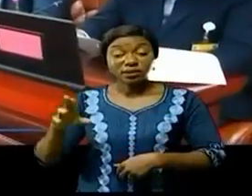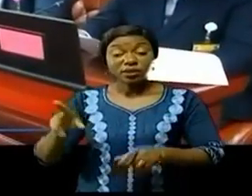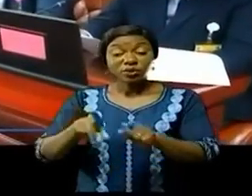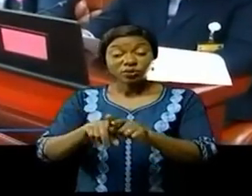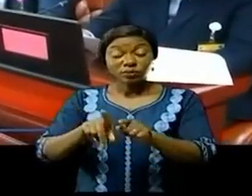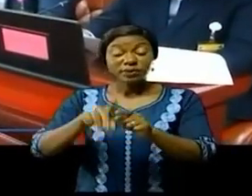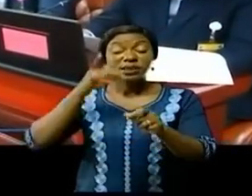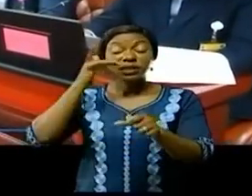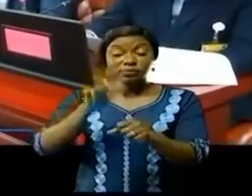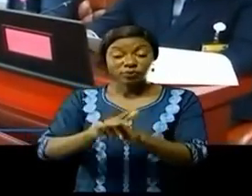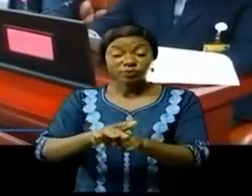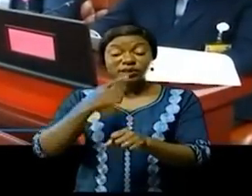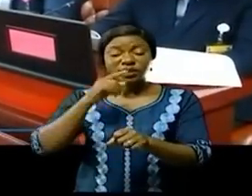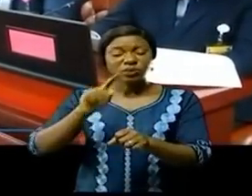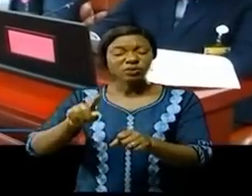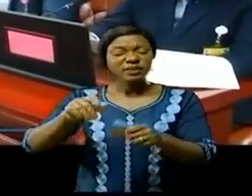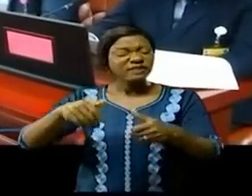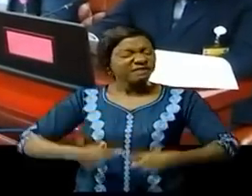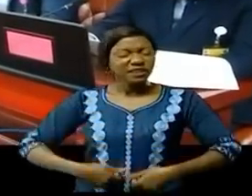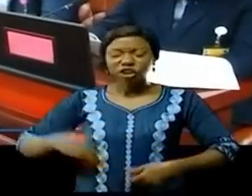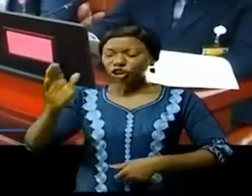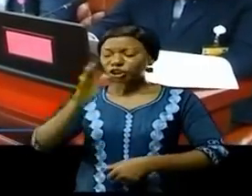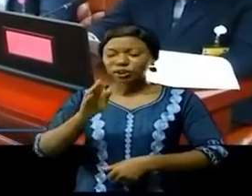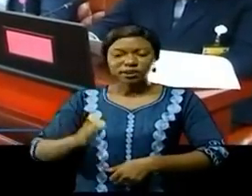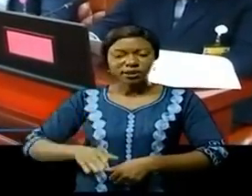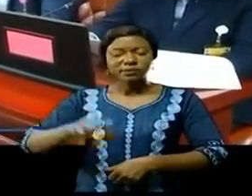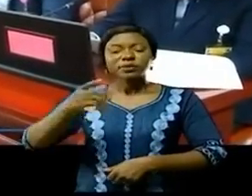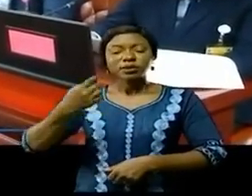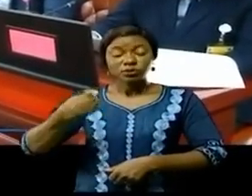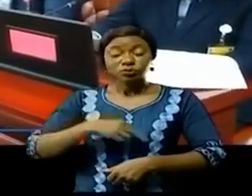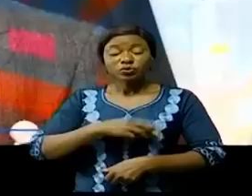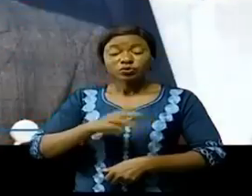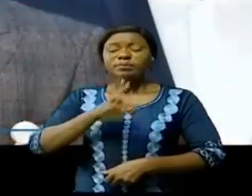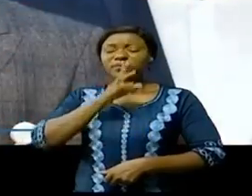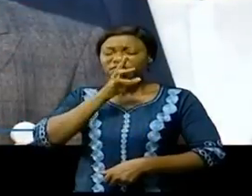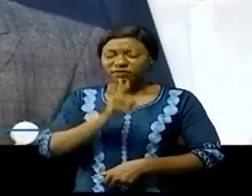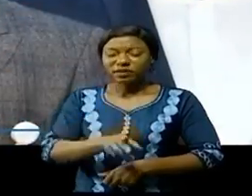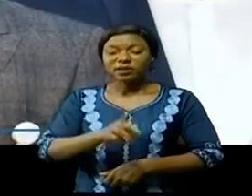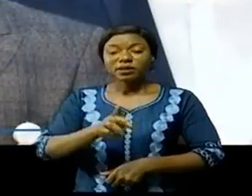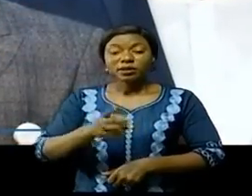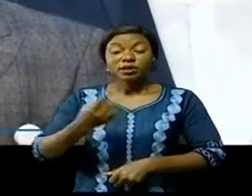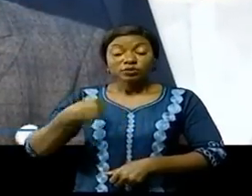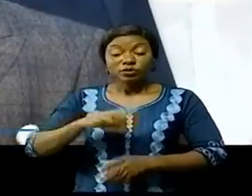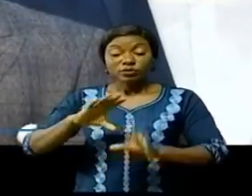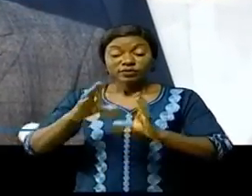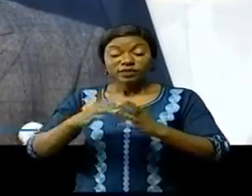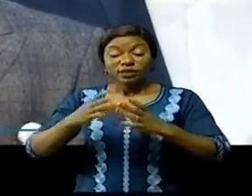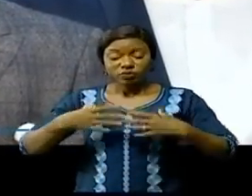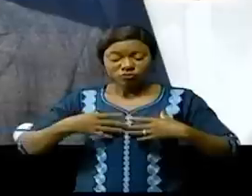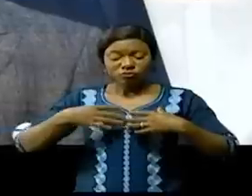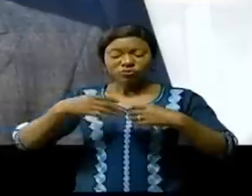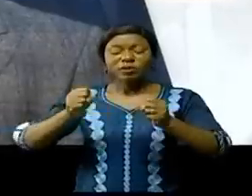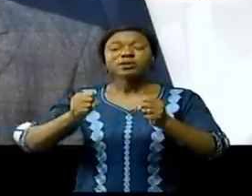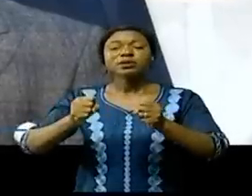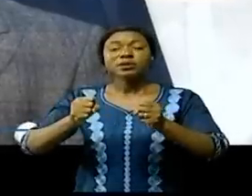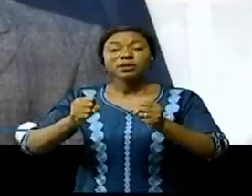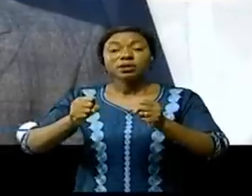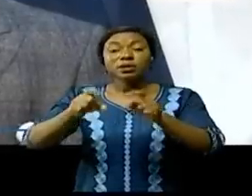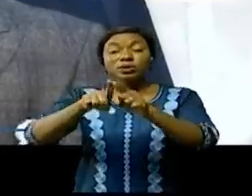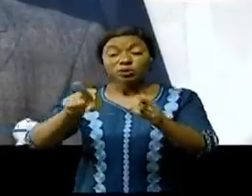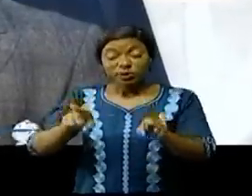a promis qu'il ne pourra jamais baisser les bras, et nous sommes sûrs et certains que nous allons trouver une formule.